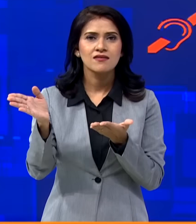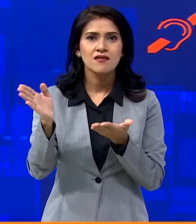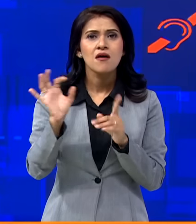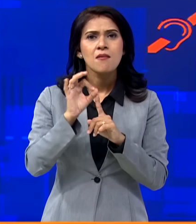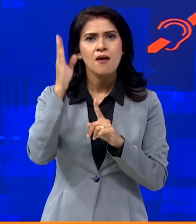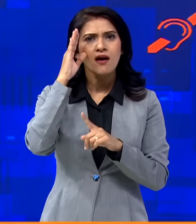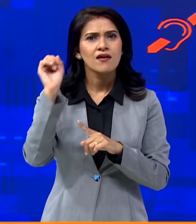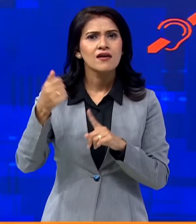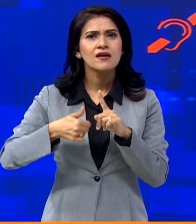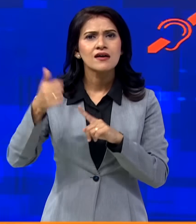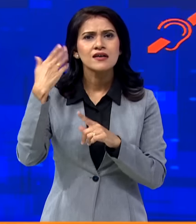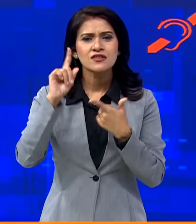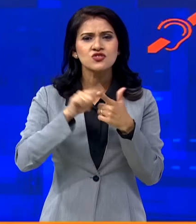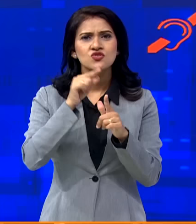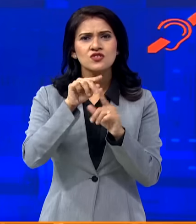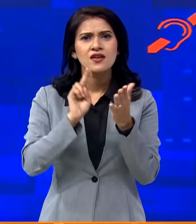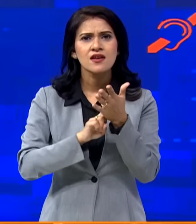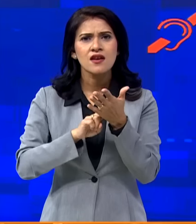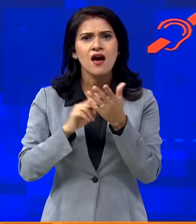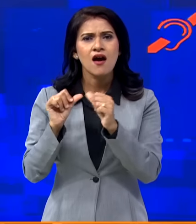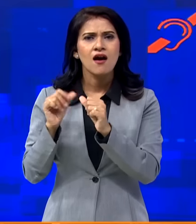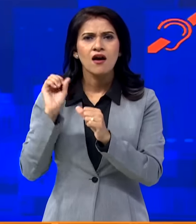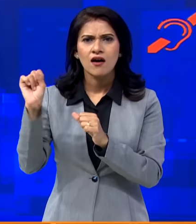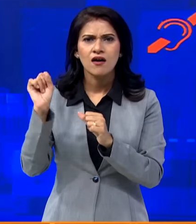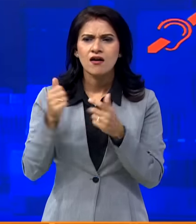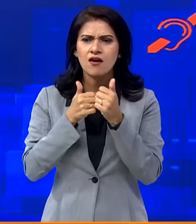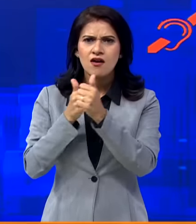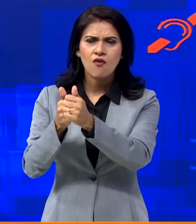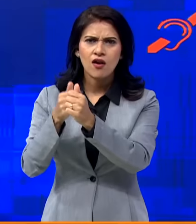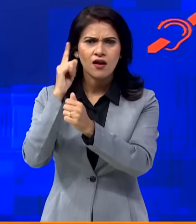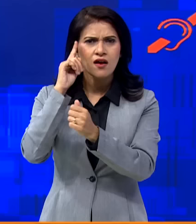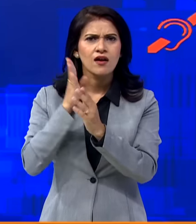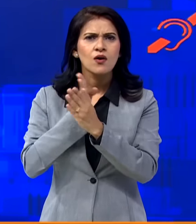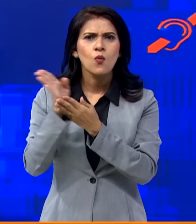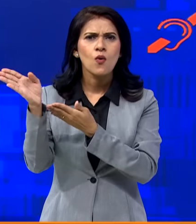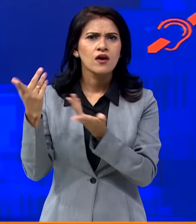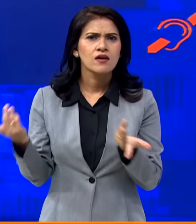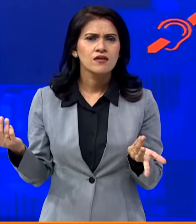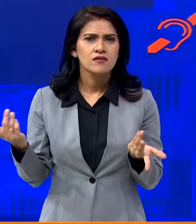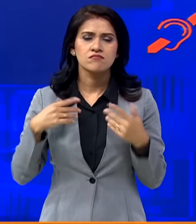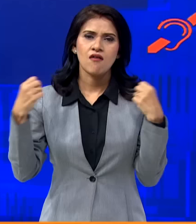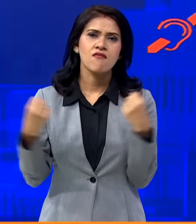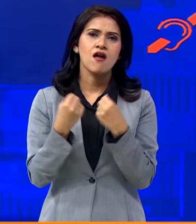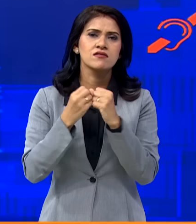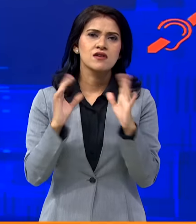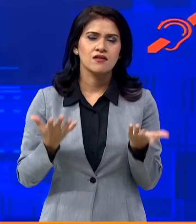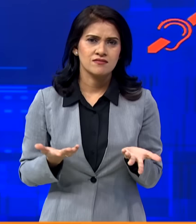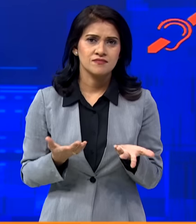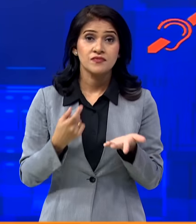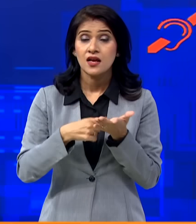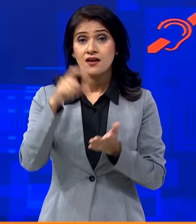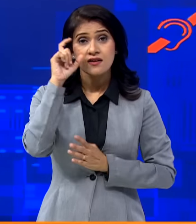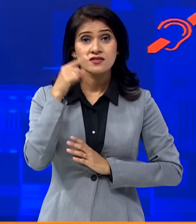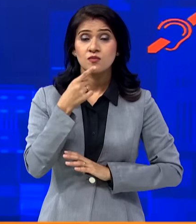झगड़ा हुआ नहीं इसलिए झगड़ा नहीं हुआ झगड़ा तो आपने इसलिए किया क्योंकि